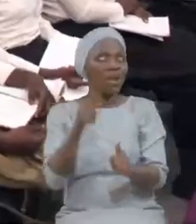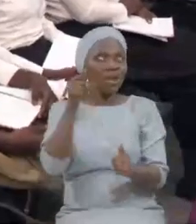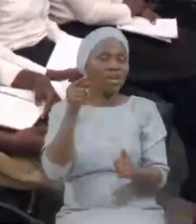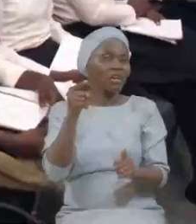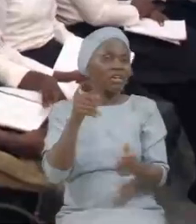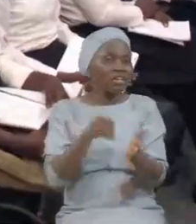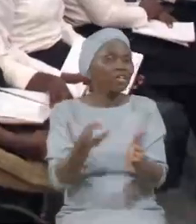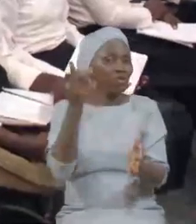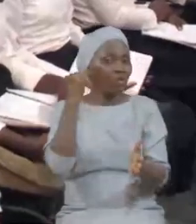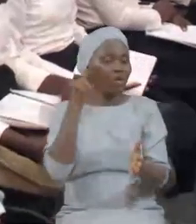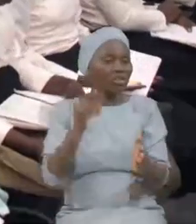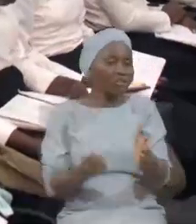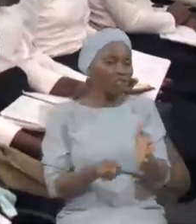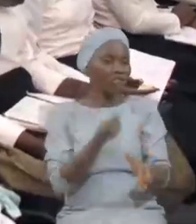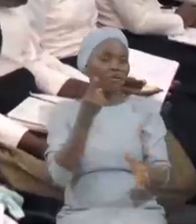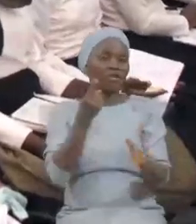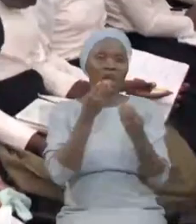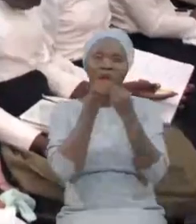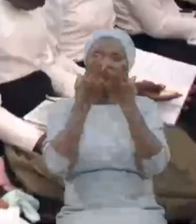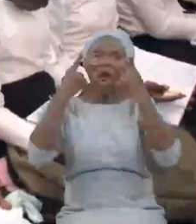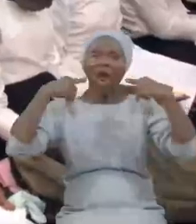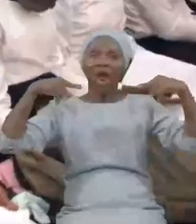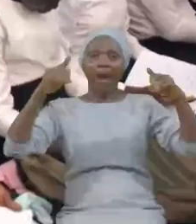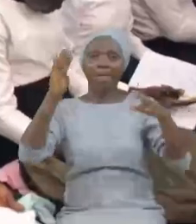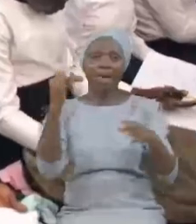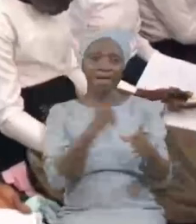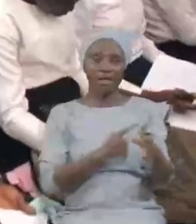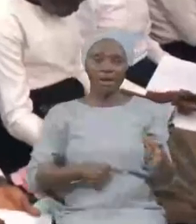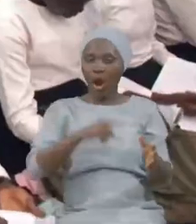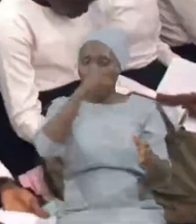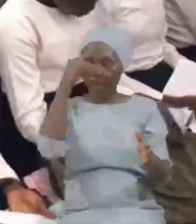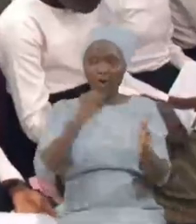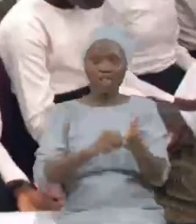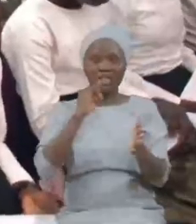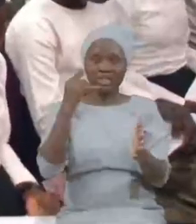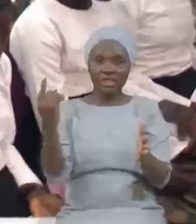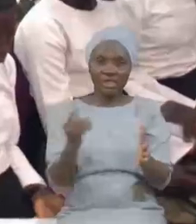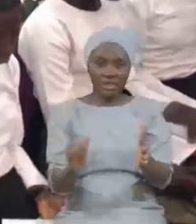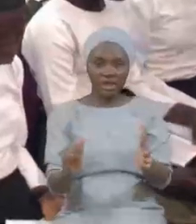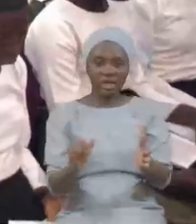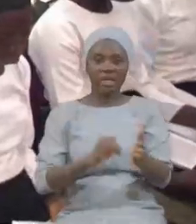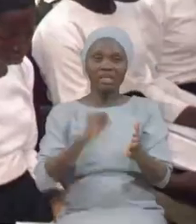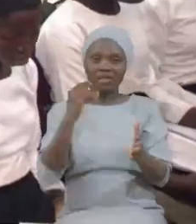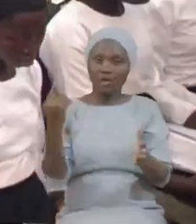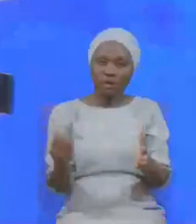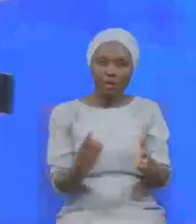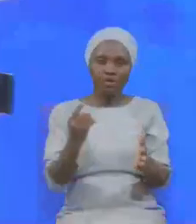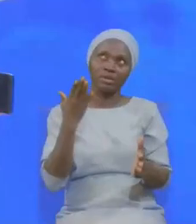étaient proclamées à la première fois par le Seigneur. Parce que le Seigneur est éternel, parce qu'il est toujours là,